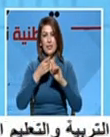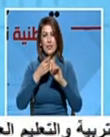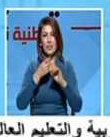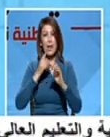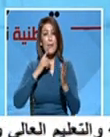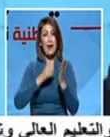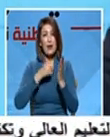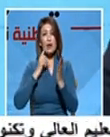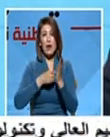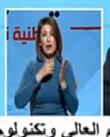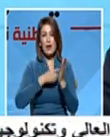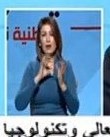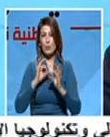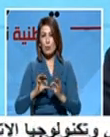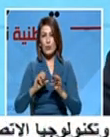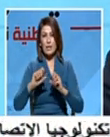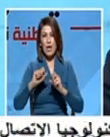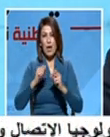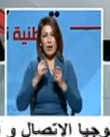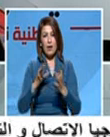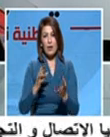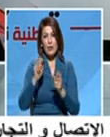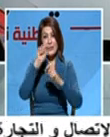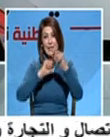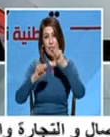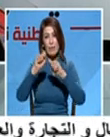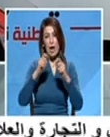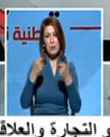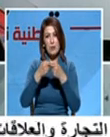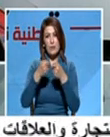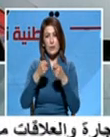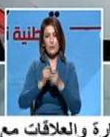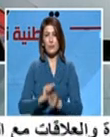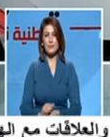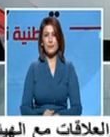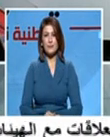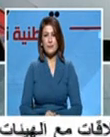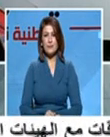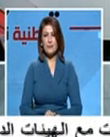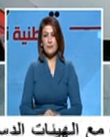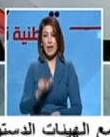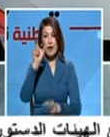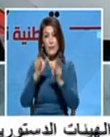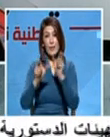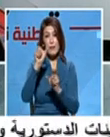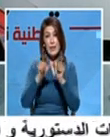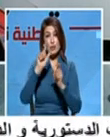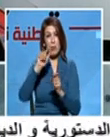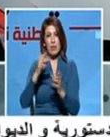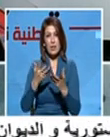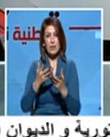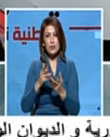بمراسيم يتم تنظيمها. وتوا كما قال دكتور جلال بوبكر. إي. كيما ينجمش. هو وصل كلم